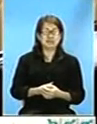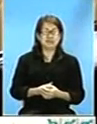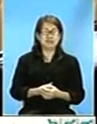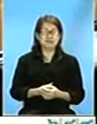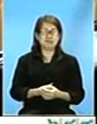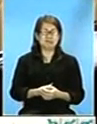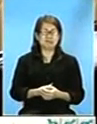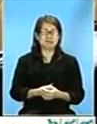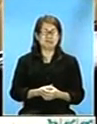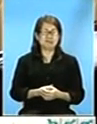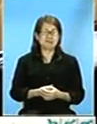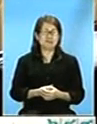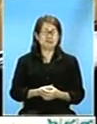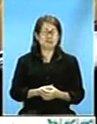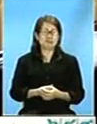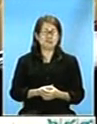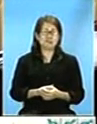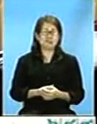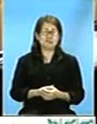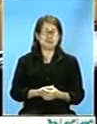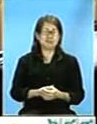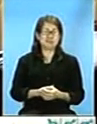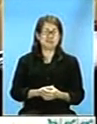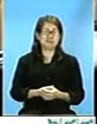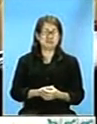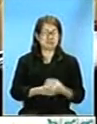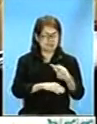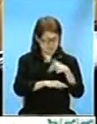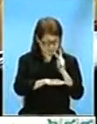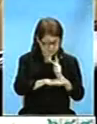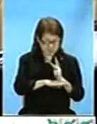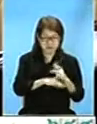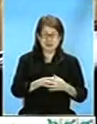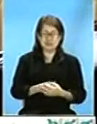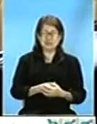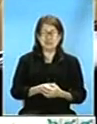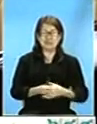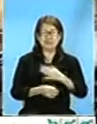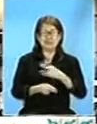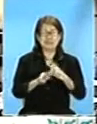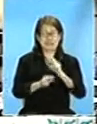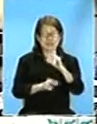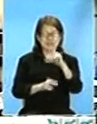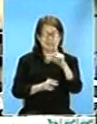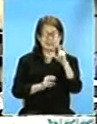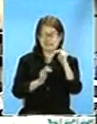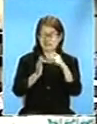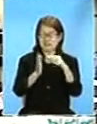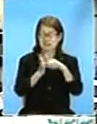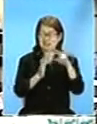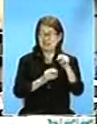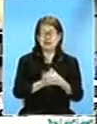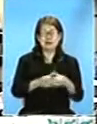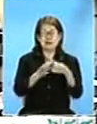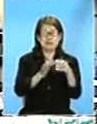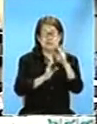เชิญคุณหมอครับ ท่านประธานที่เคารพกระผมนายชนน่านสีแก้วเพื่อไทยจังหวัดน่านส